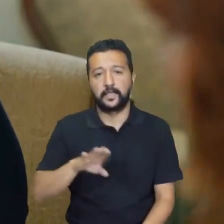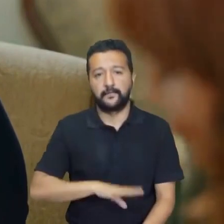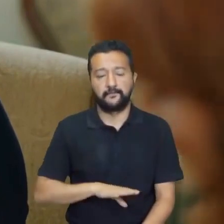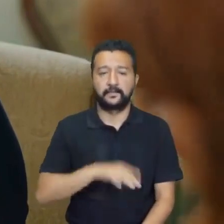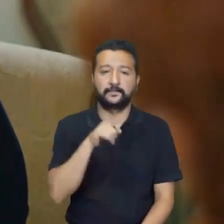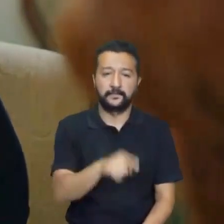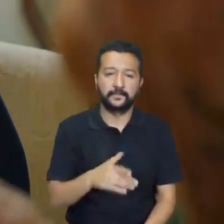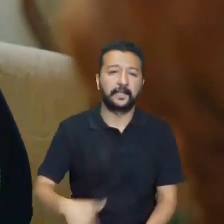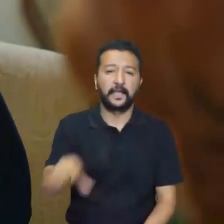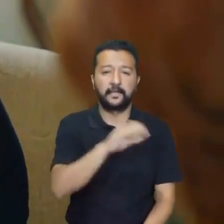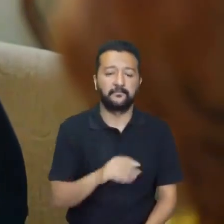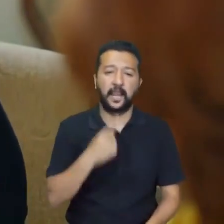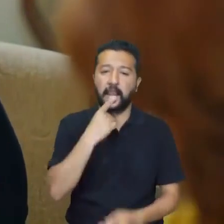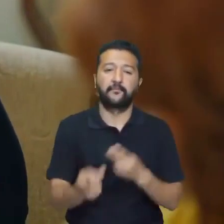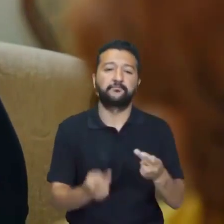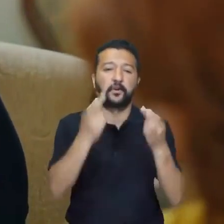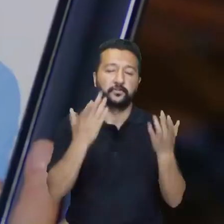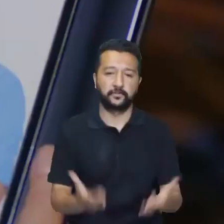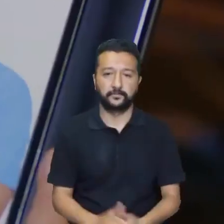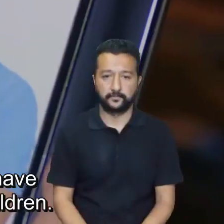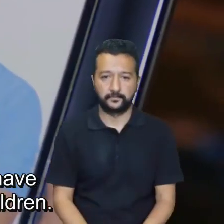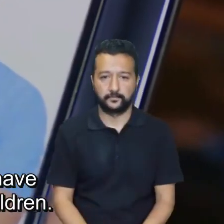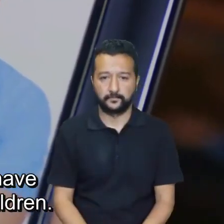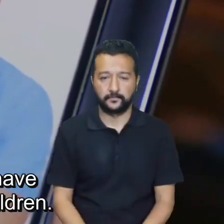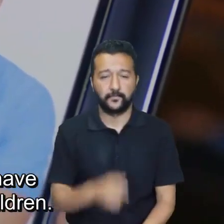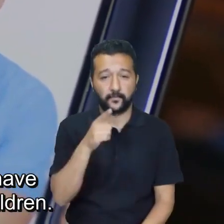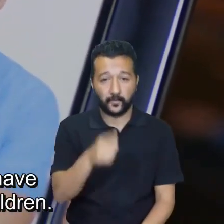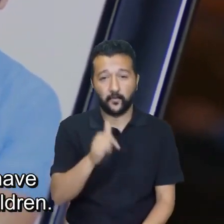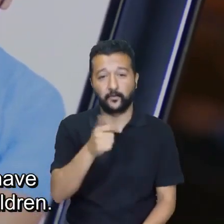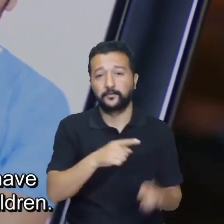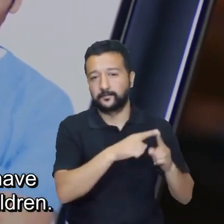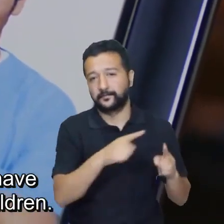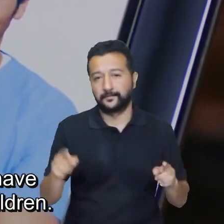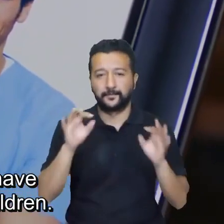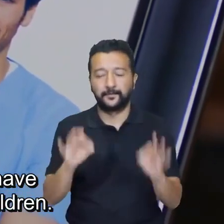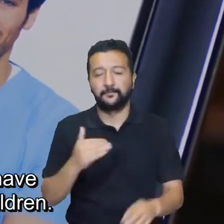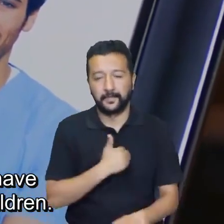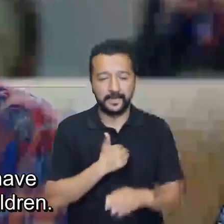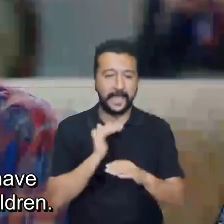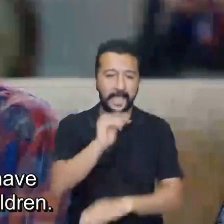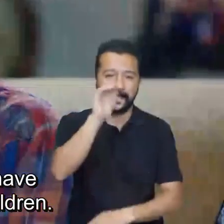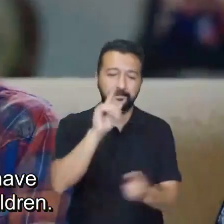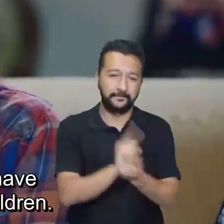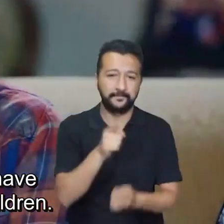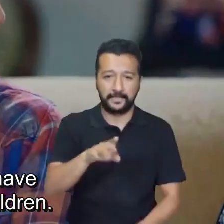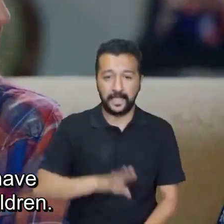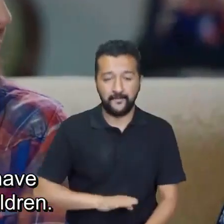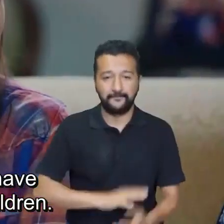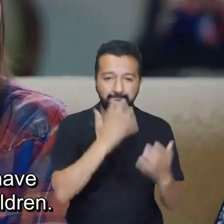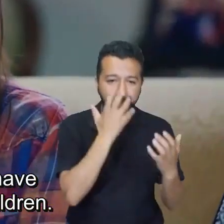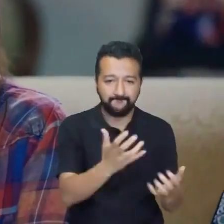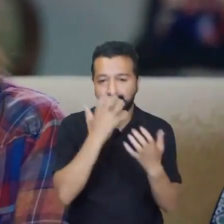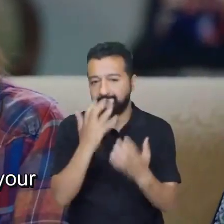evlat. Gerisi lafı güzel. O gün bugündür işte ben hayatımı